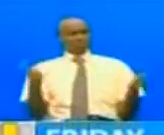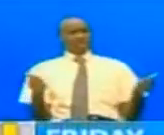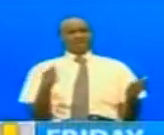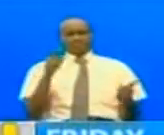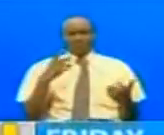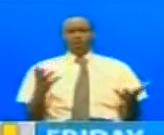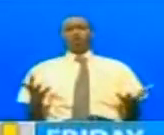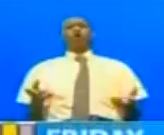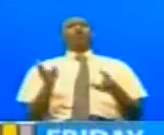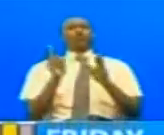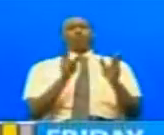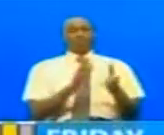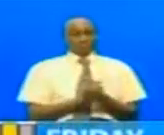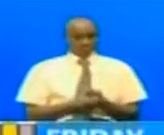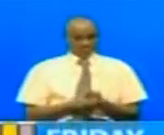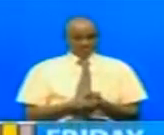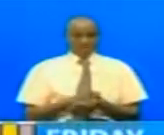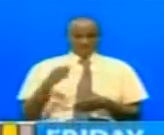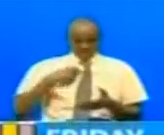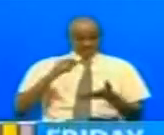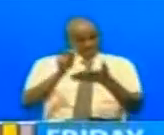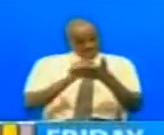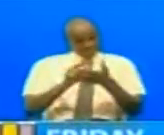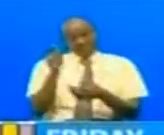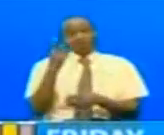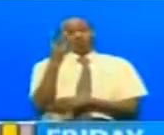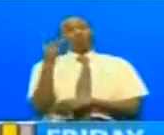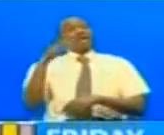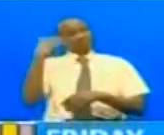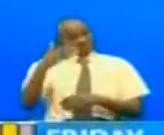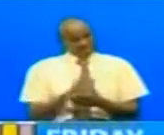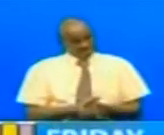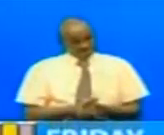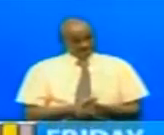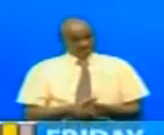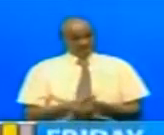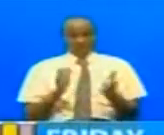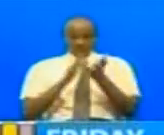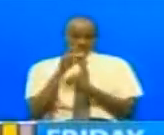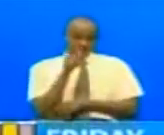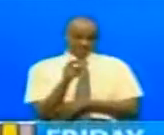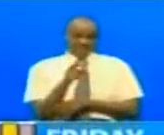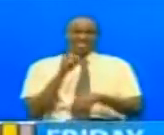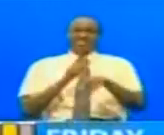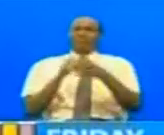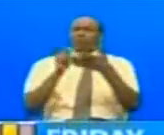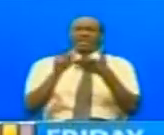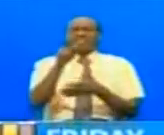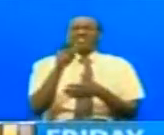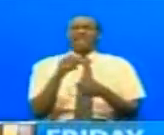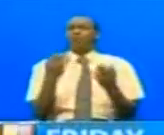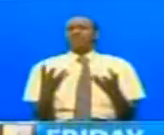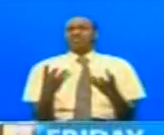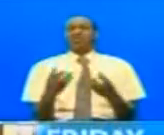wakaichukulia ni jambo la kawaida. Bwana anaandika hizi Bible mbili kwa siku. Na hii kuandika hii Bible nalipa pesa ngapi?